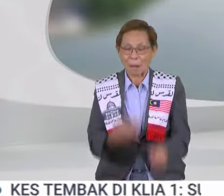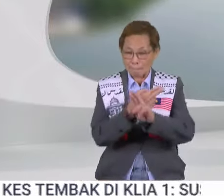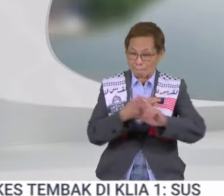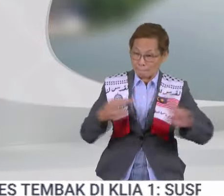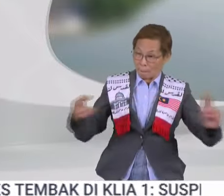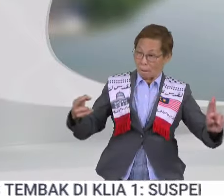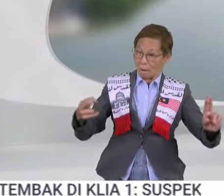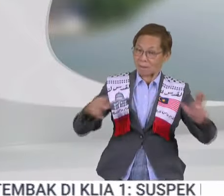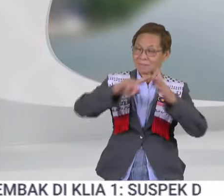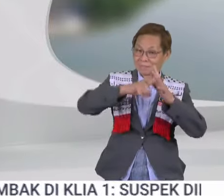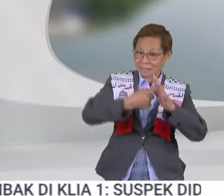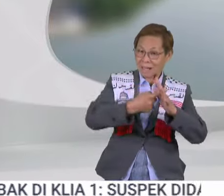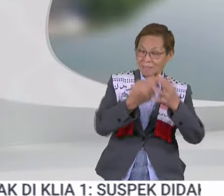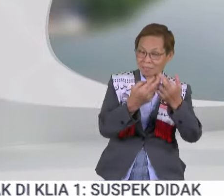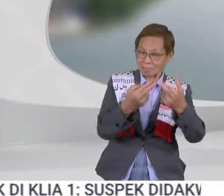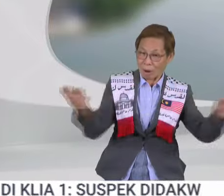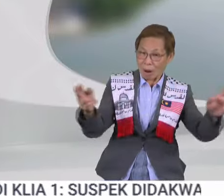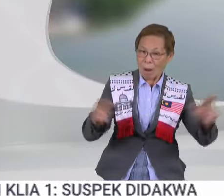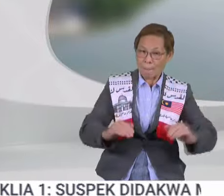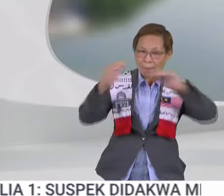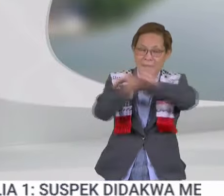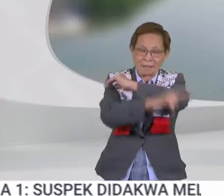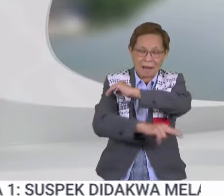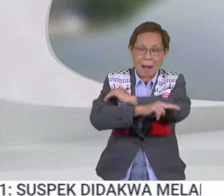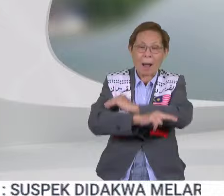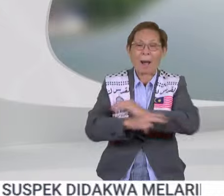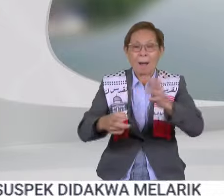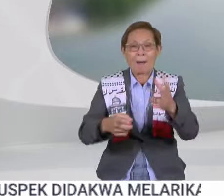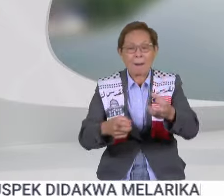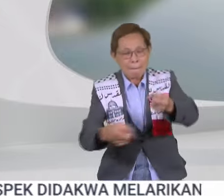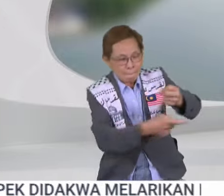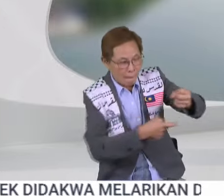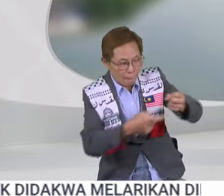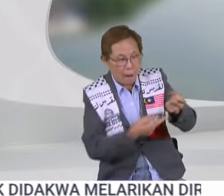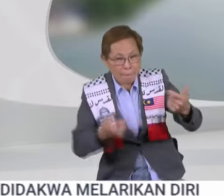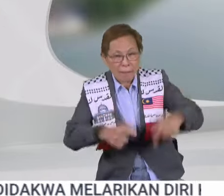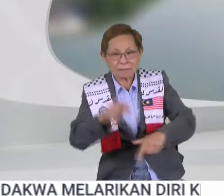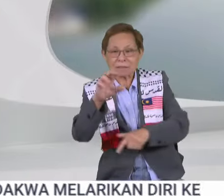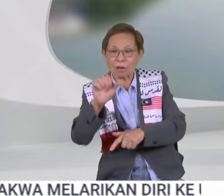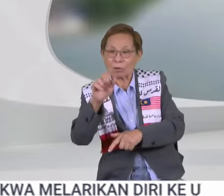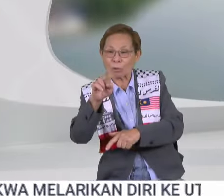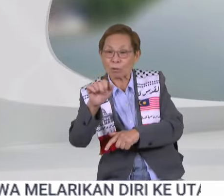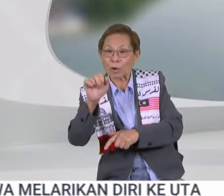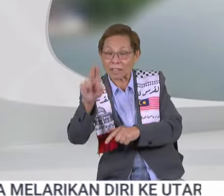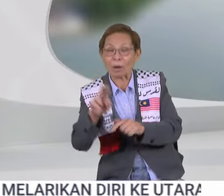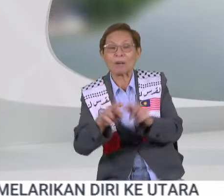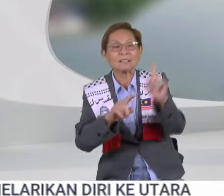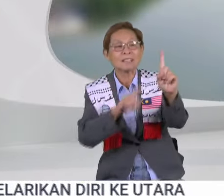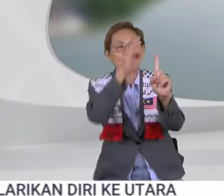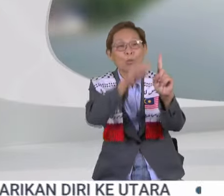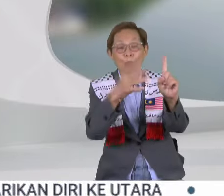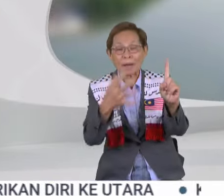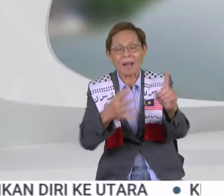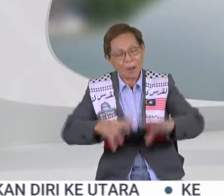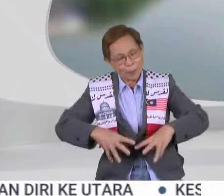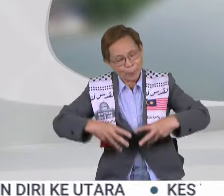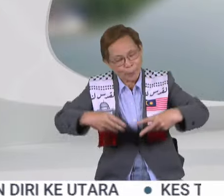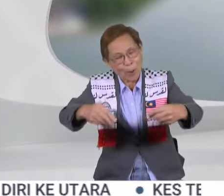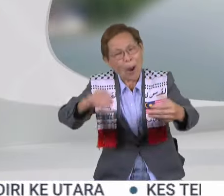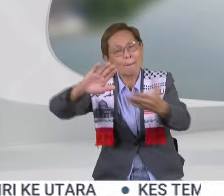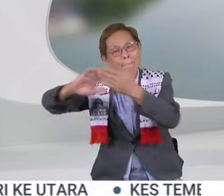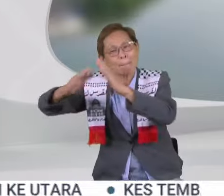Persediaan bagi pelancaran Pesta Keamatan Peringkat Negeri Sabah yang bakal berlangsung di Ranau 1 Mei ini berjalan lancar. Dewan Masyarakat